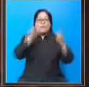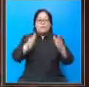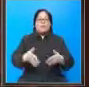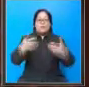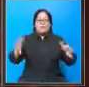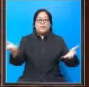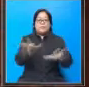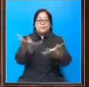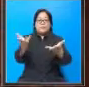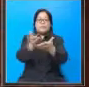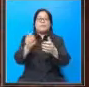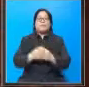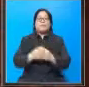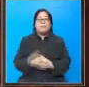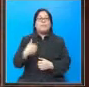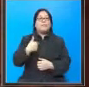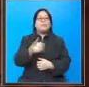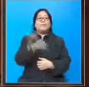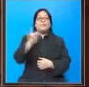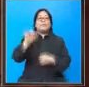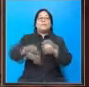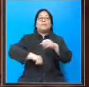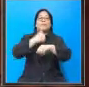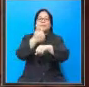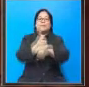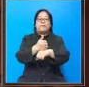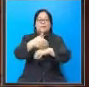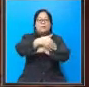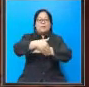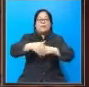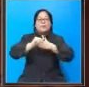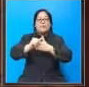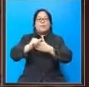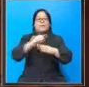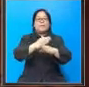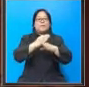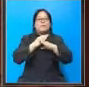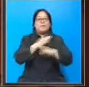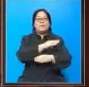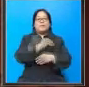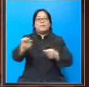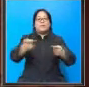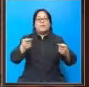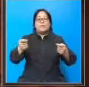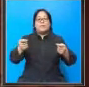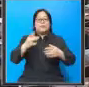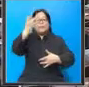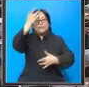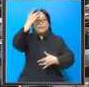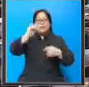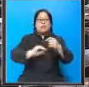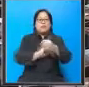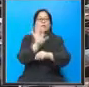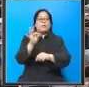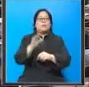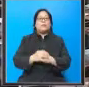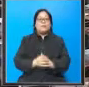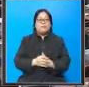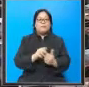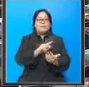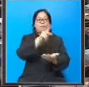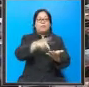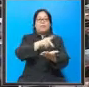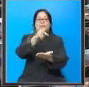telah disaring di gitu juga kali menunjukkan eh garis panduan pencegahan dan kawanan penyakit qobid 9